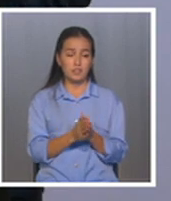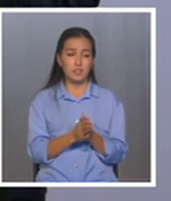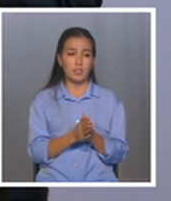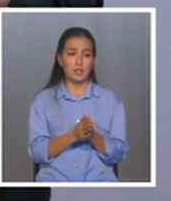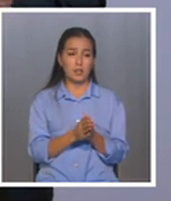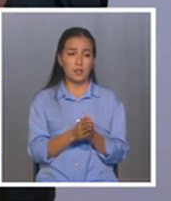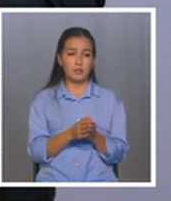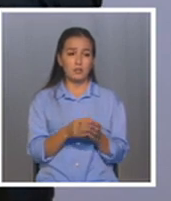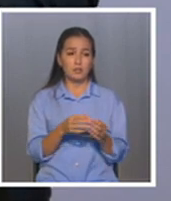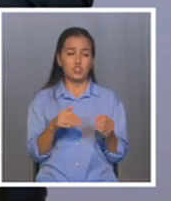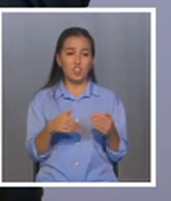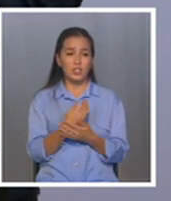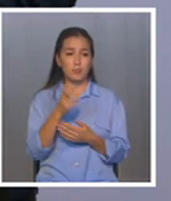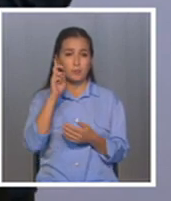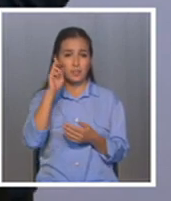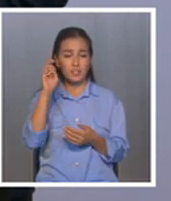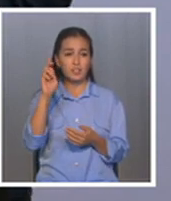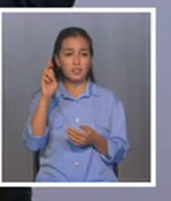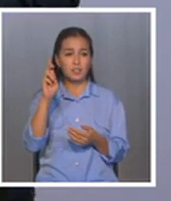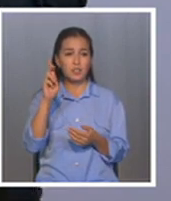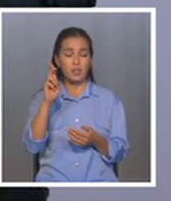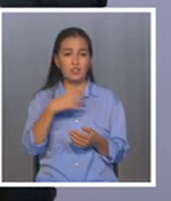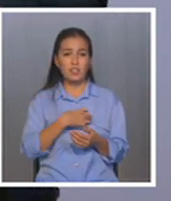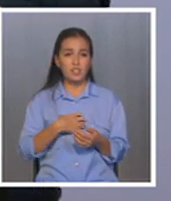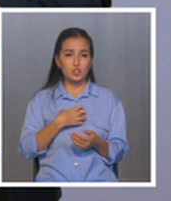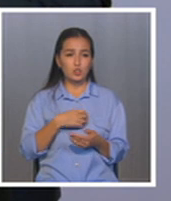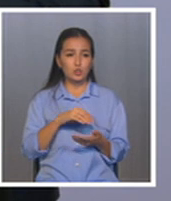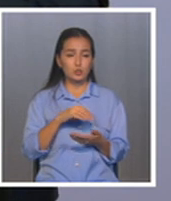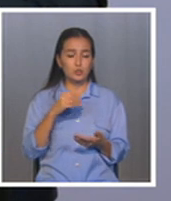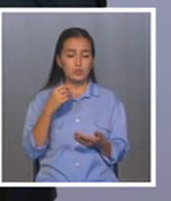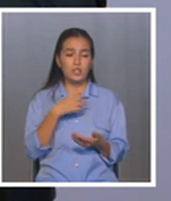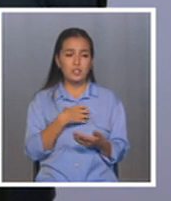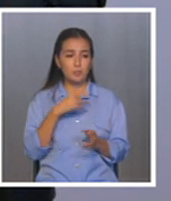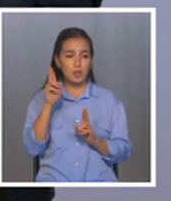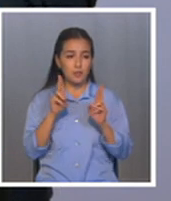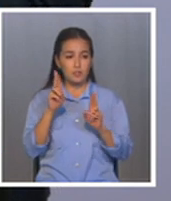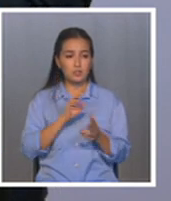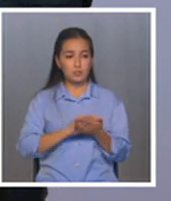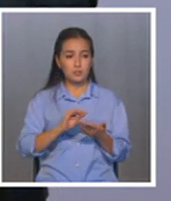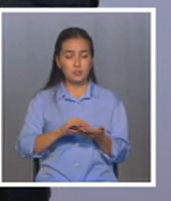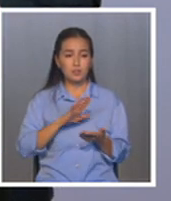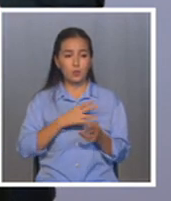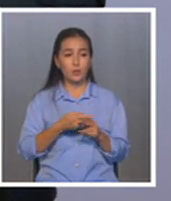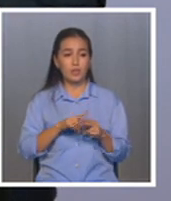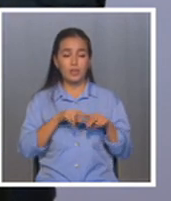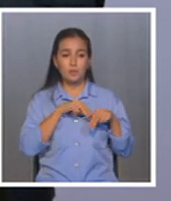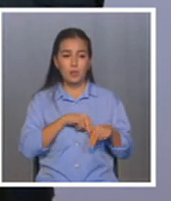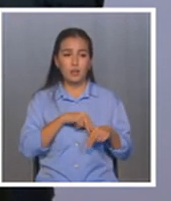мінсіз немесе жаңа мемлекеттің негізгі тұжырымдамасын жасап шықты. Оның еңбегі негізінен